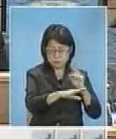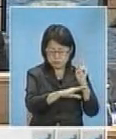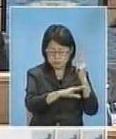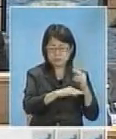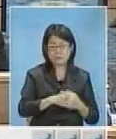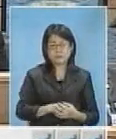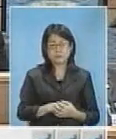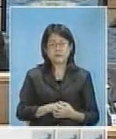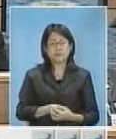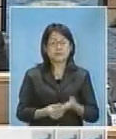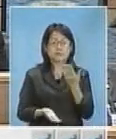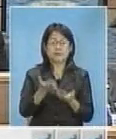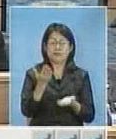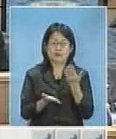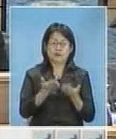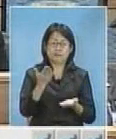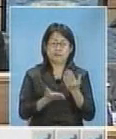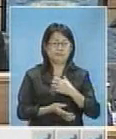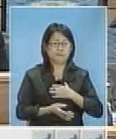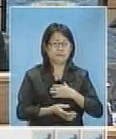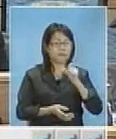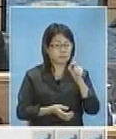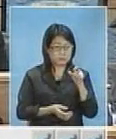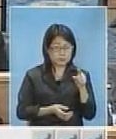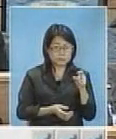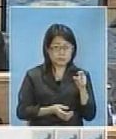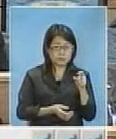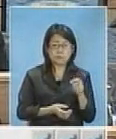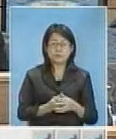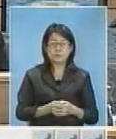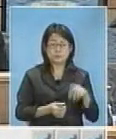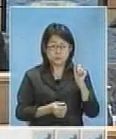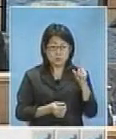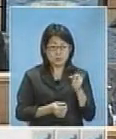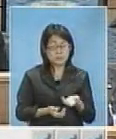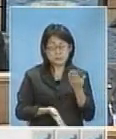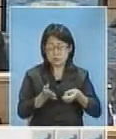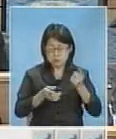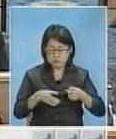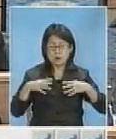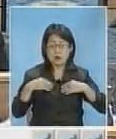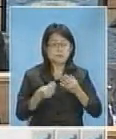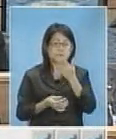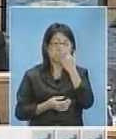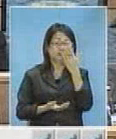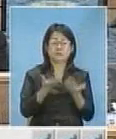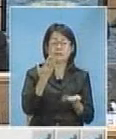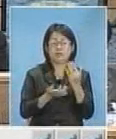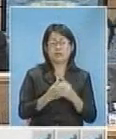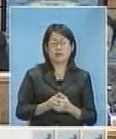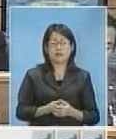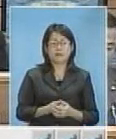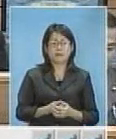าไม่ว่าในมิติความเร่งด่วนที่หลีกเลี่ยงไม่ได้หรือในมิติ